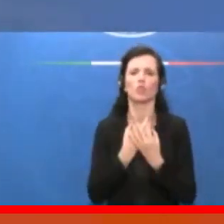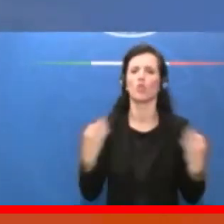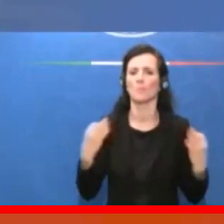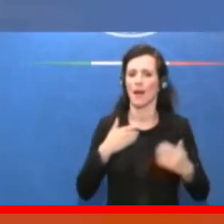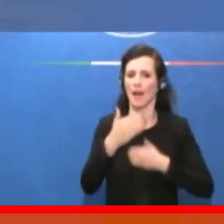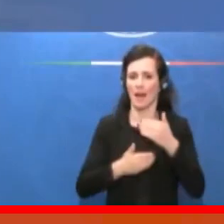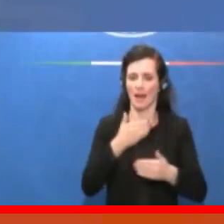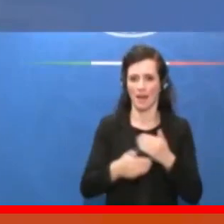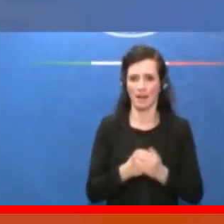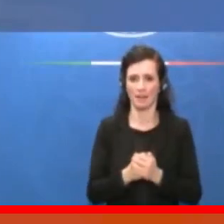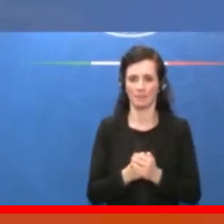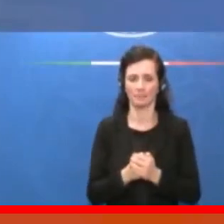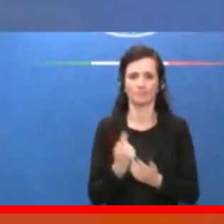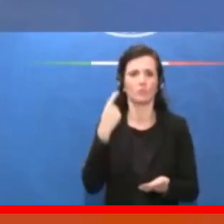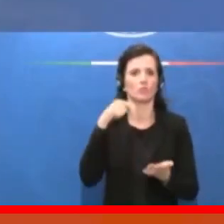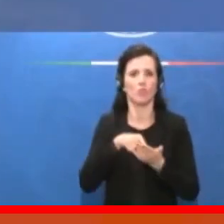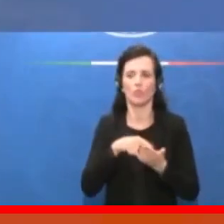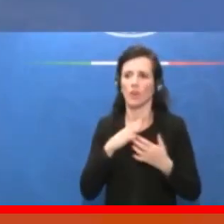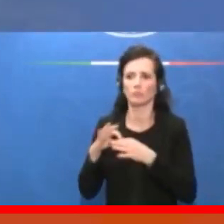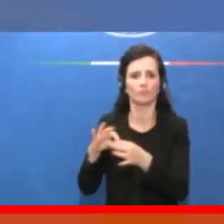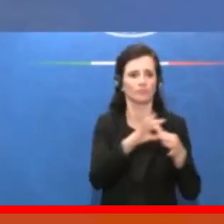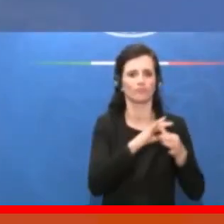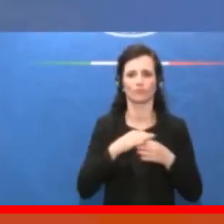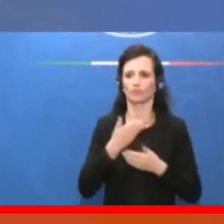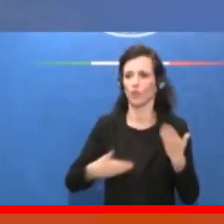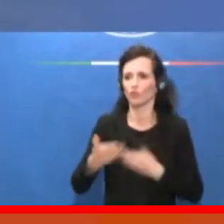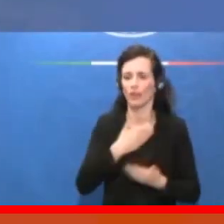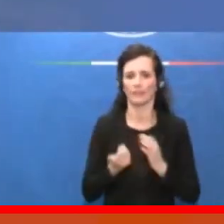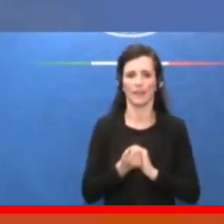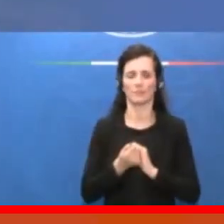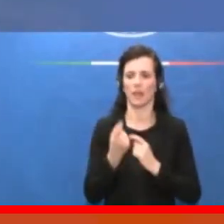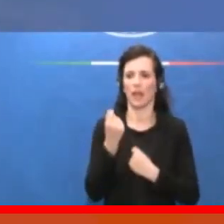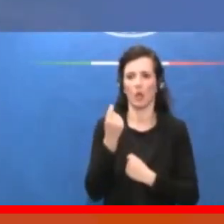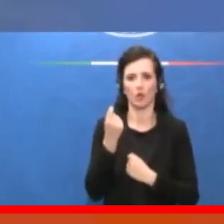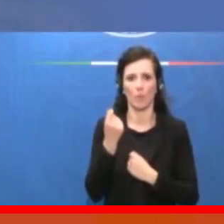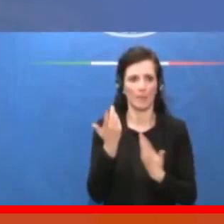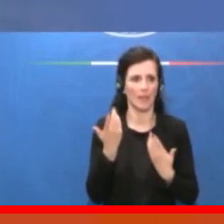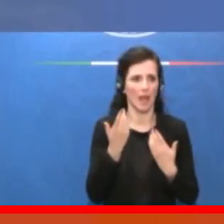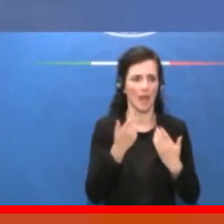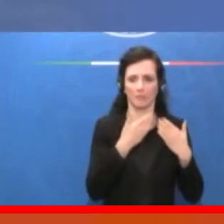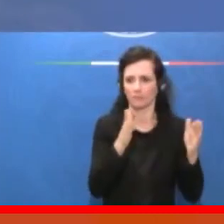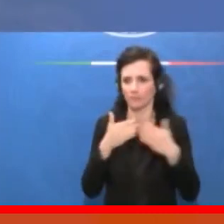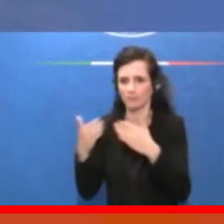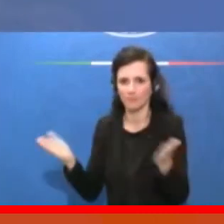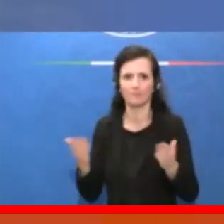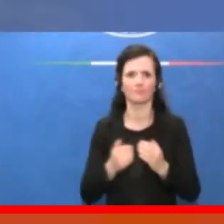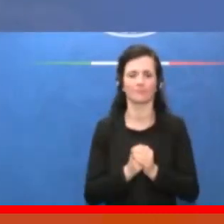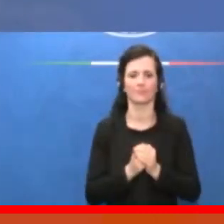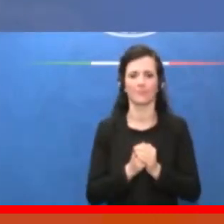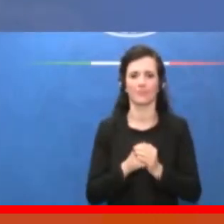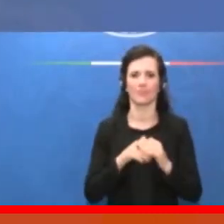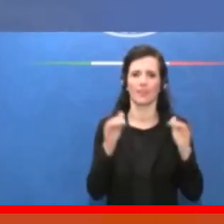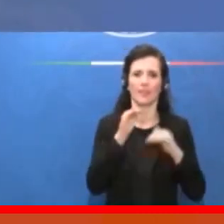riconquistare la nostra socialità, riaprire l'economia, fare in modo che i ragazzi e le ragazze stessero a